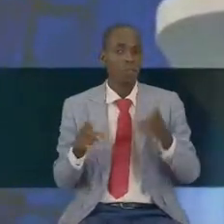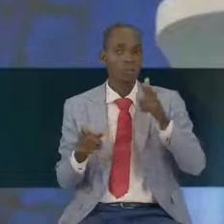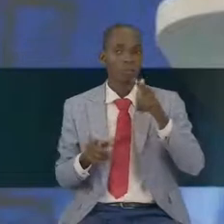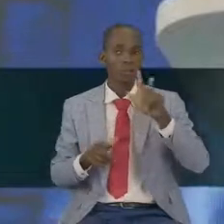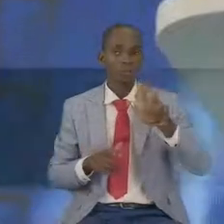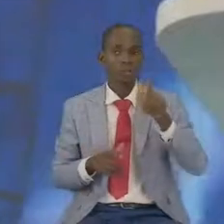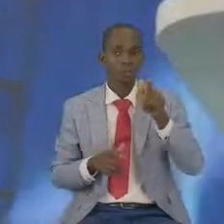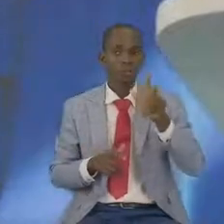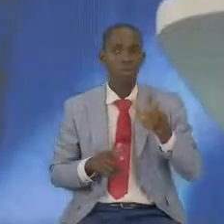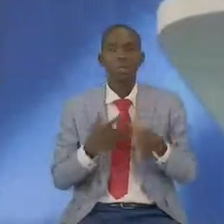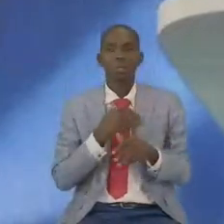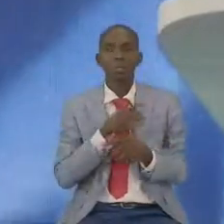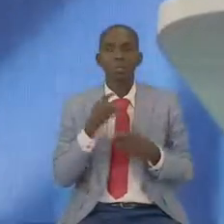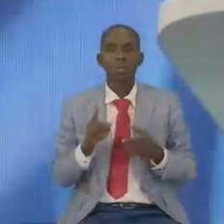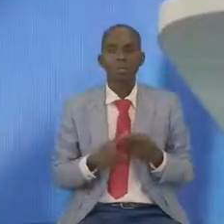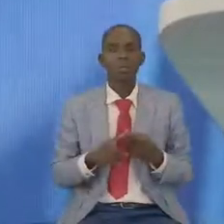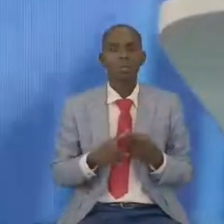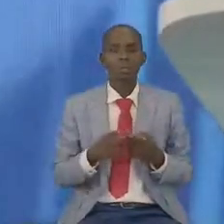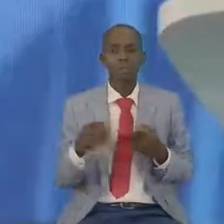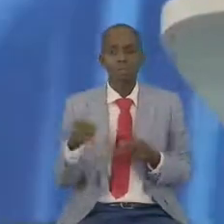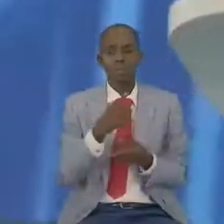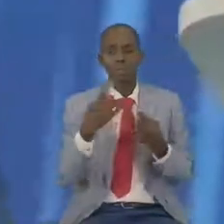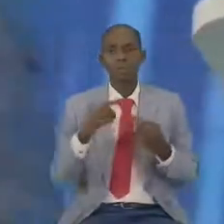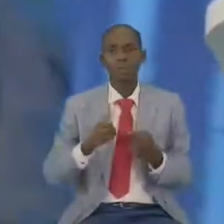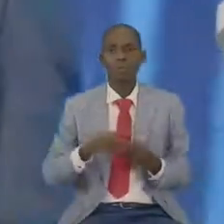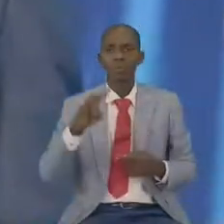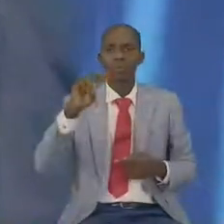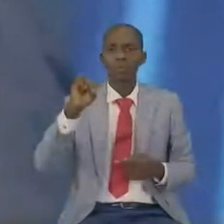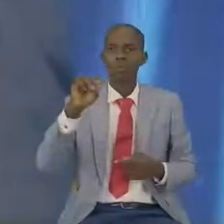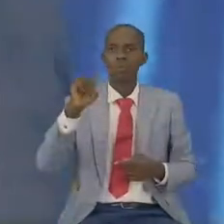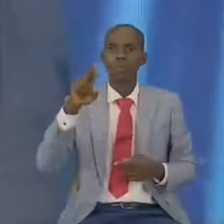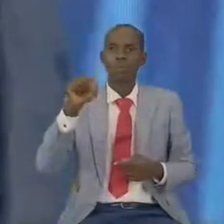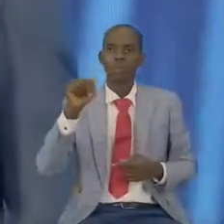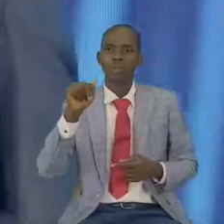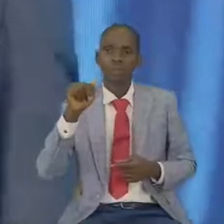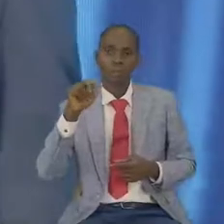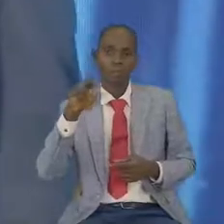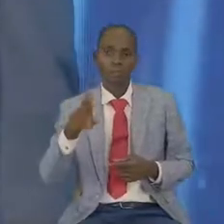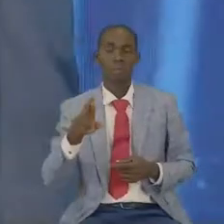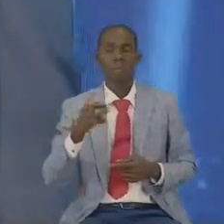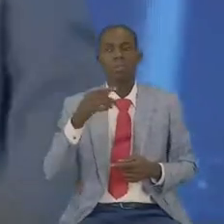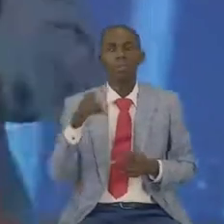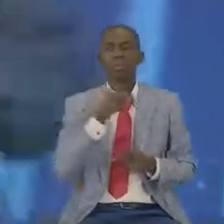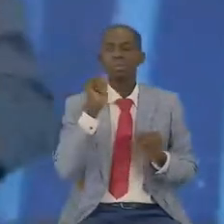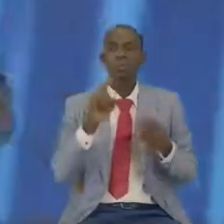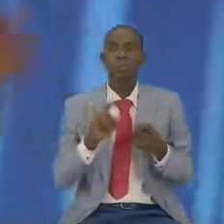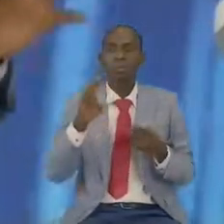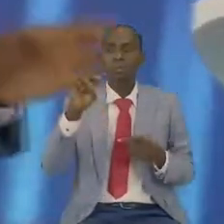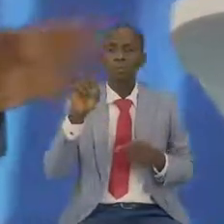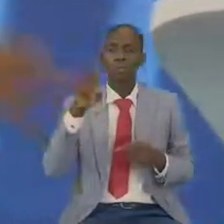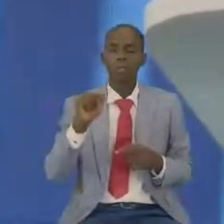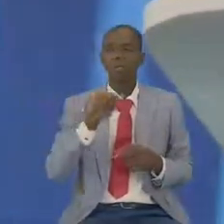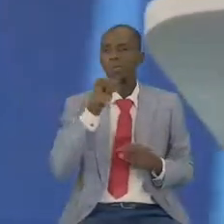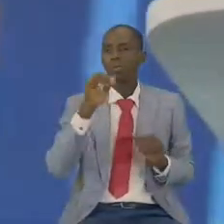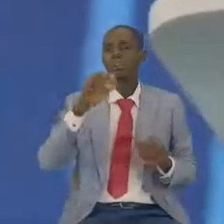Verset 23. Ils arrivèrent à Mara, mais ils ne purent pas boire l'eau de Mara parce qu'elle était amère. Parce